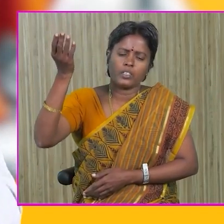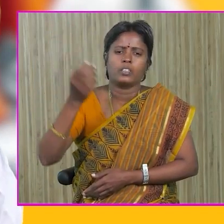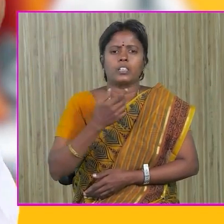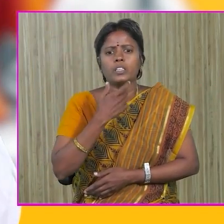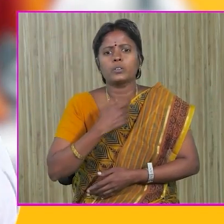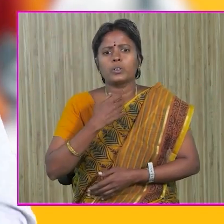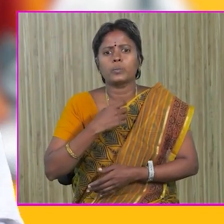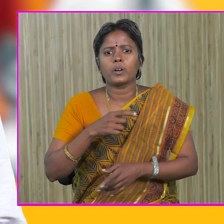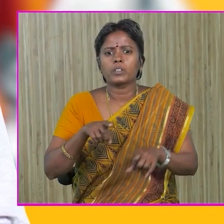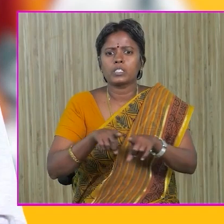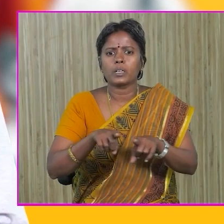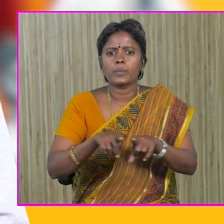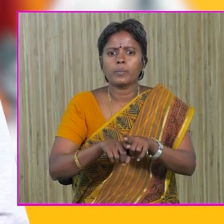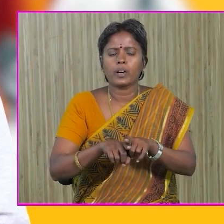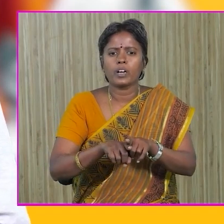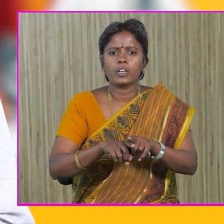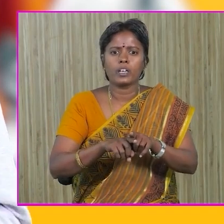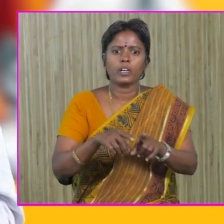படத்தை நீங்கள் வரைந்து வாருங்கள்.